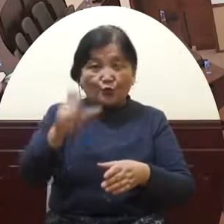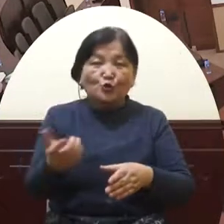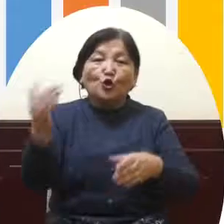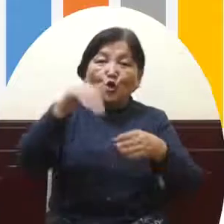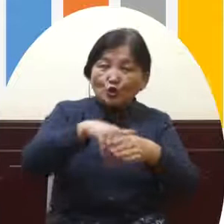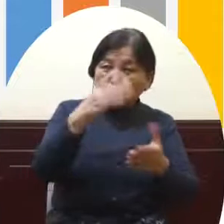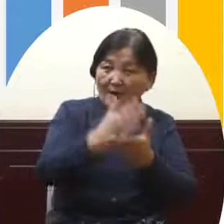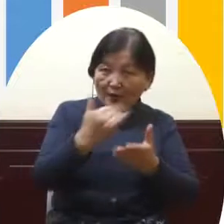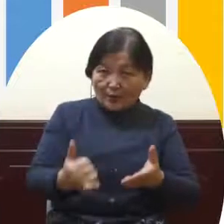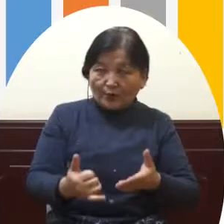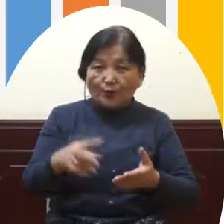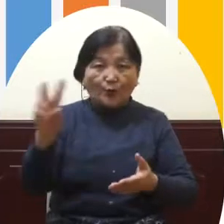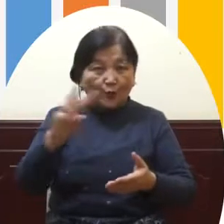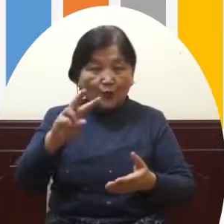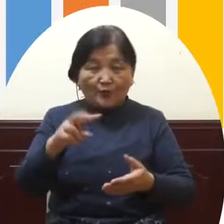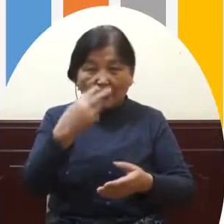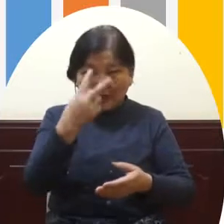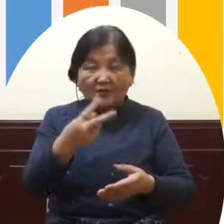гэнэ гэдэг үндэслэлээр тайлбарлах гэж байна.